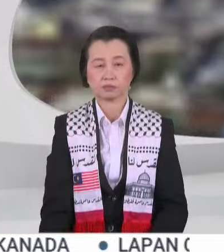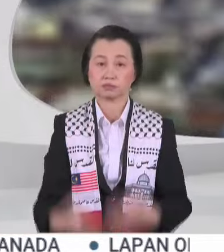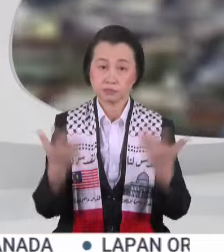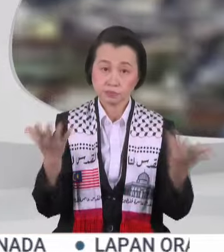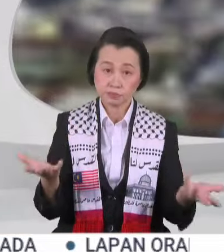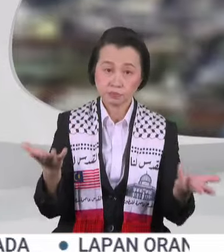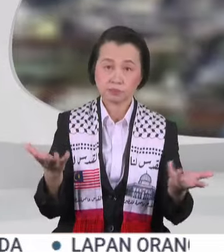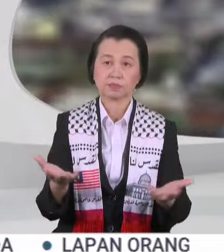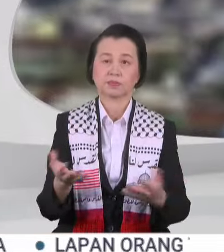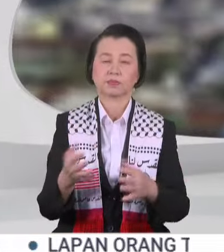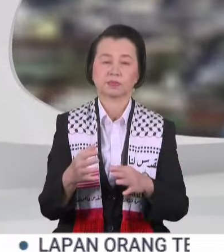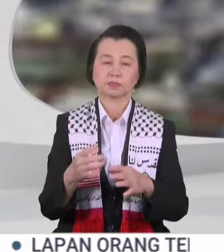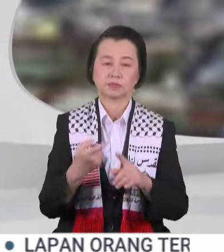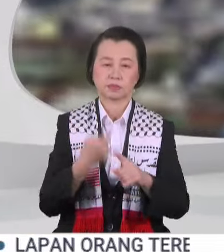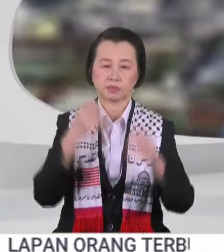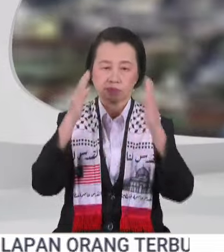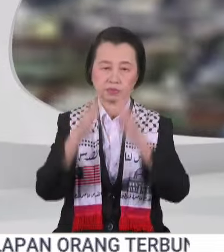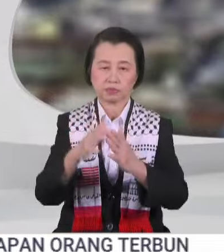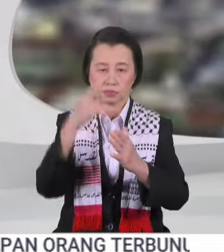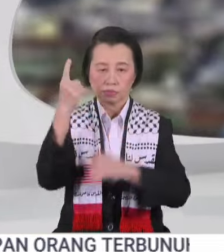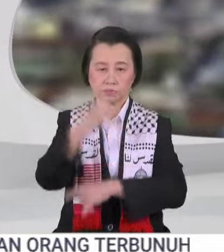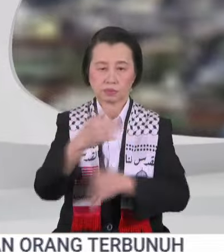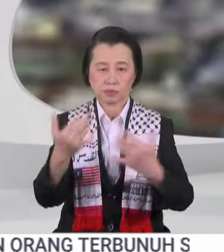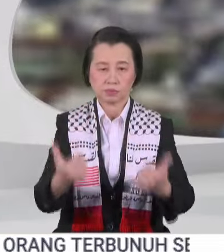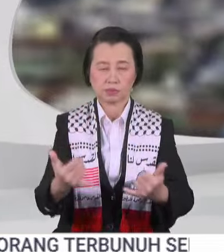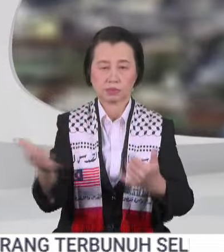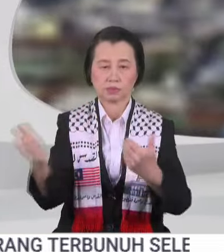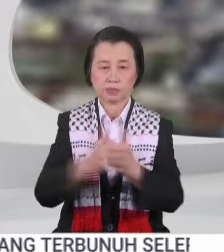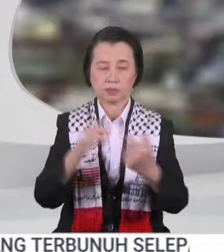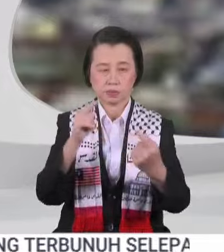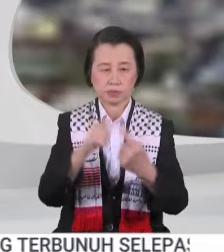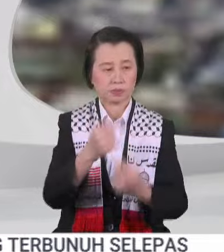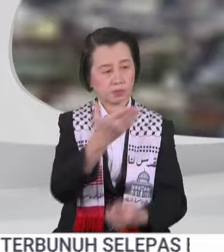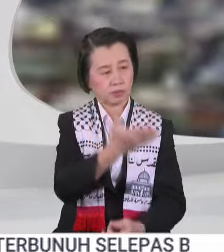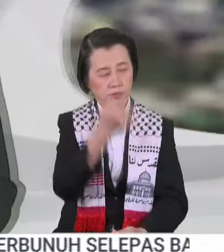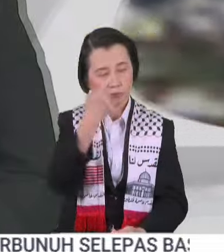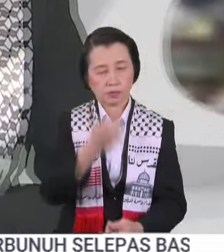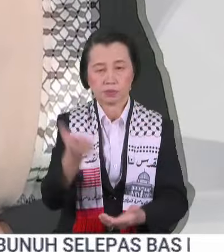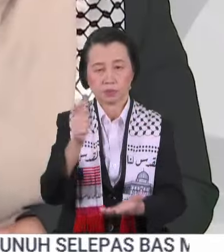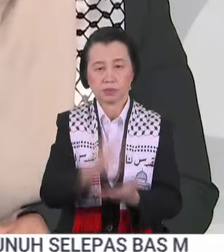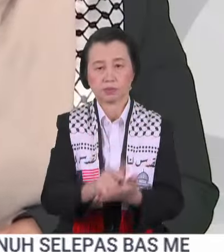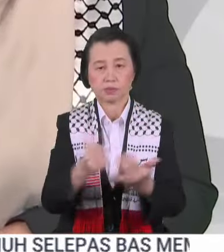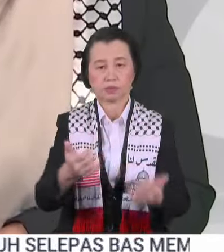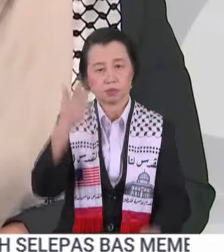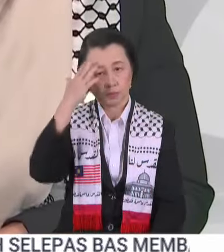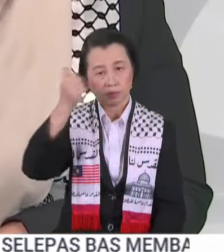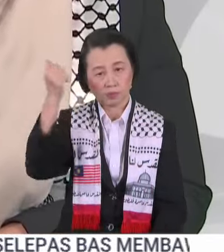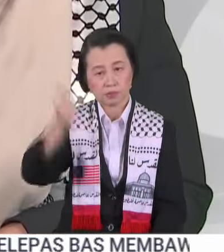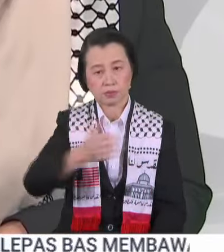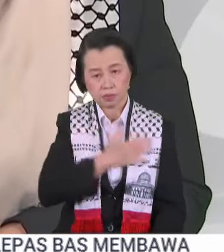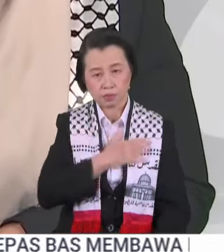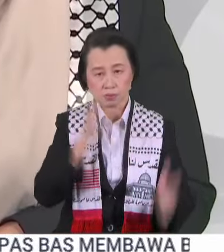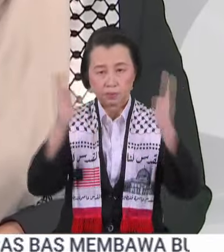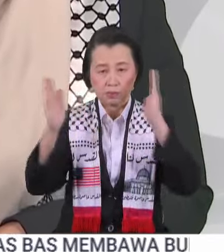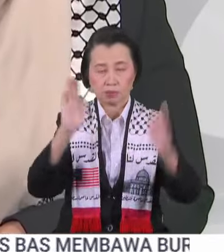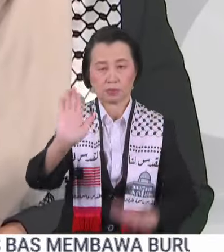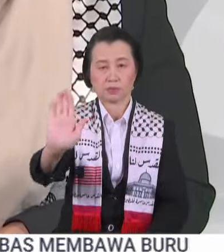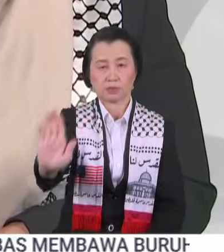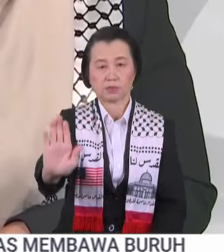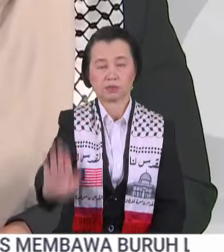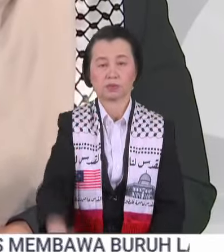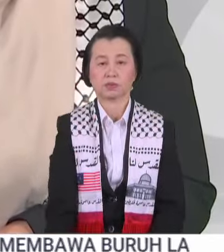Paparan itu menghadiri bingkisan dari Pahang untuk hari ini. Kembali bersama dia untuk laporan seterusnya. Assalamualaikum, salam Malaysia